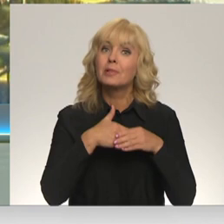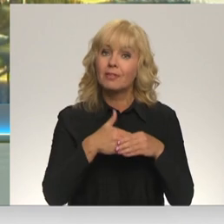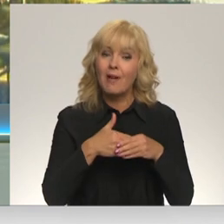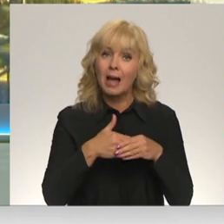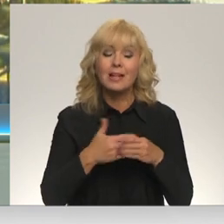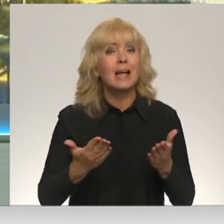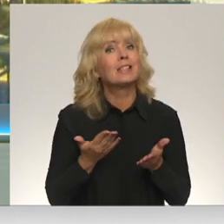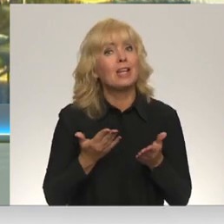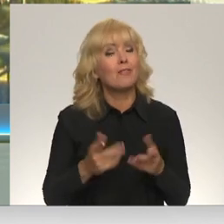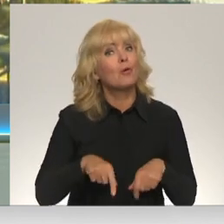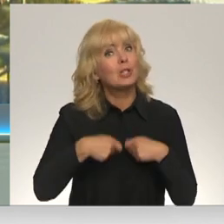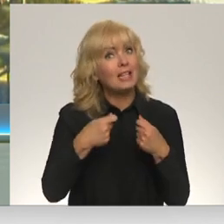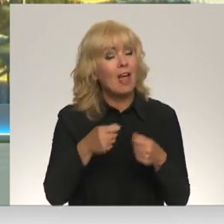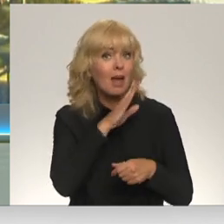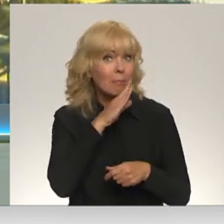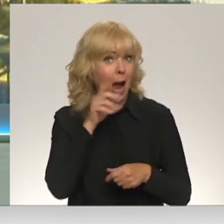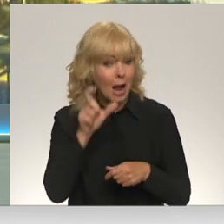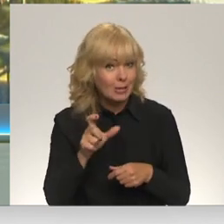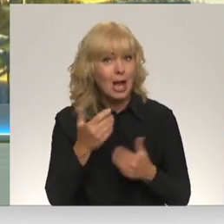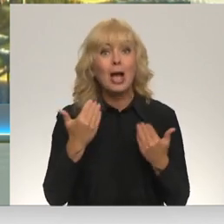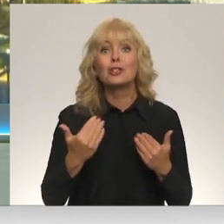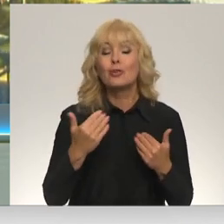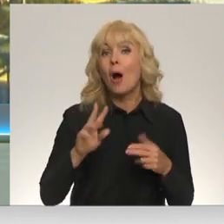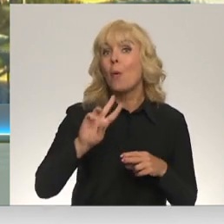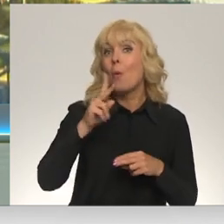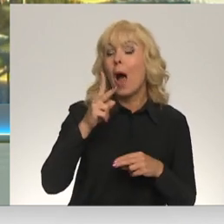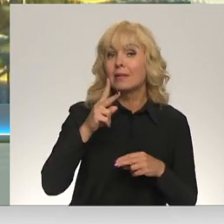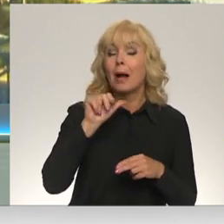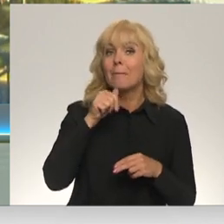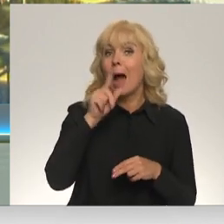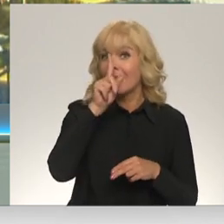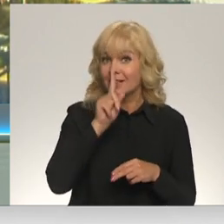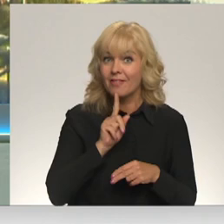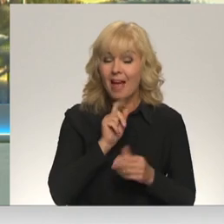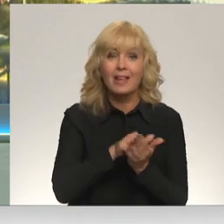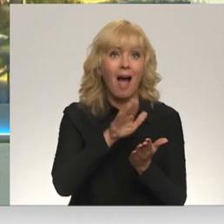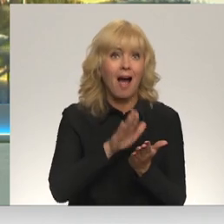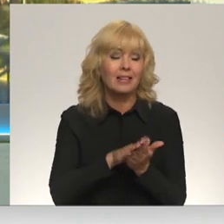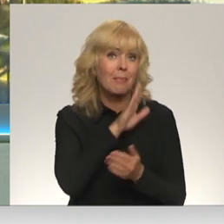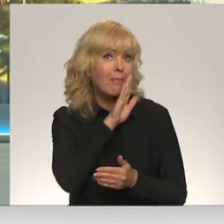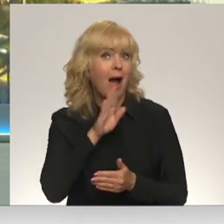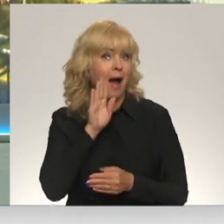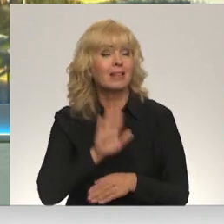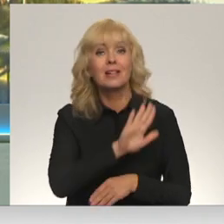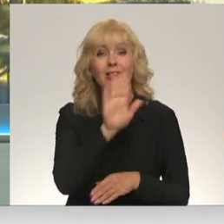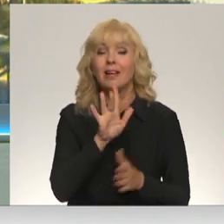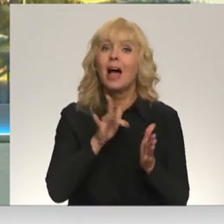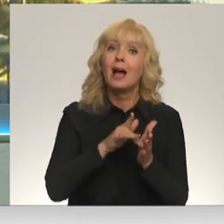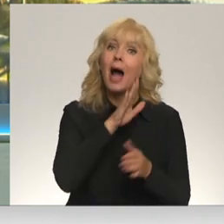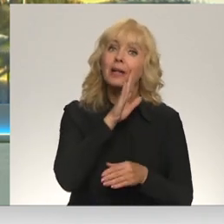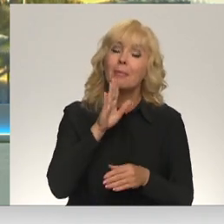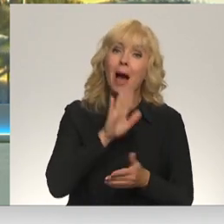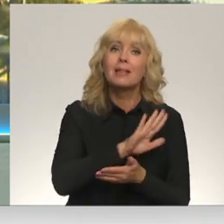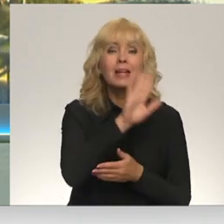dzīvības devējas māmiņas, jo šodien ir arī maija 2. svētdiena, kad atzīmējam mātes dienu. Kāda ir mātes